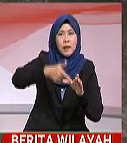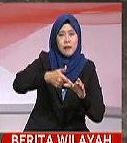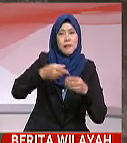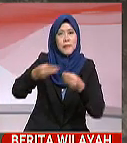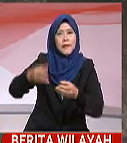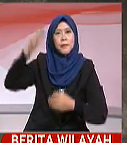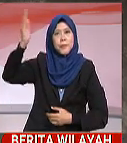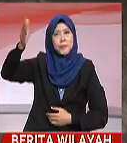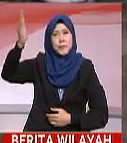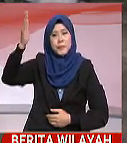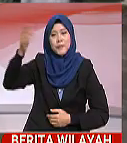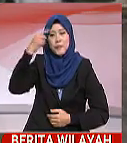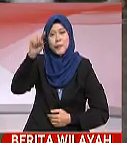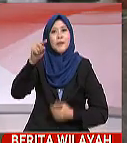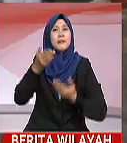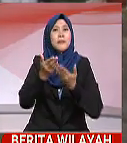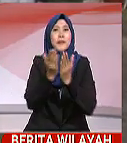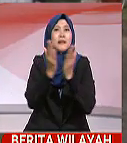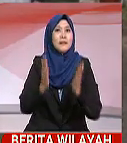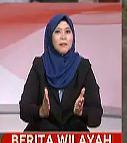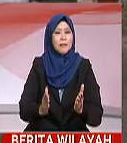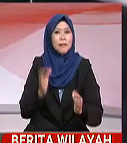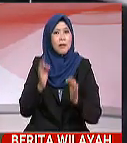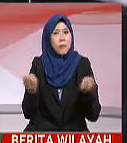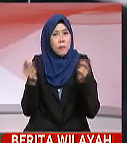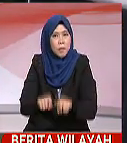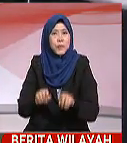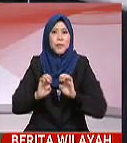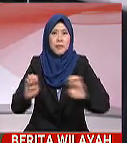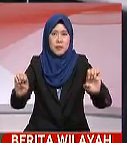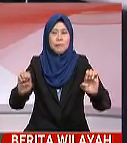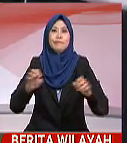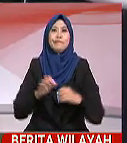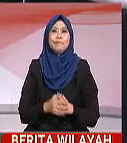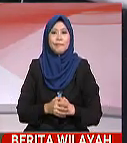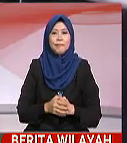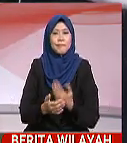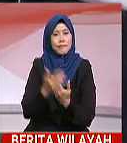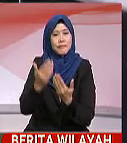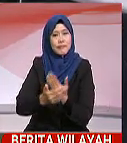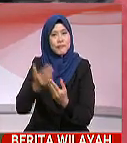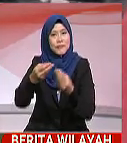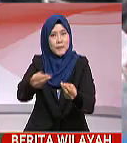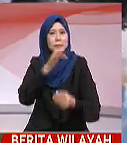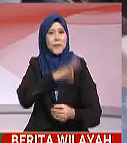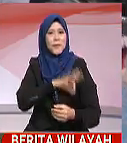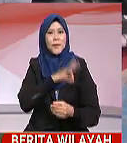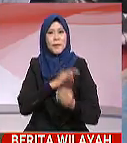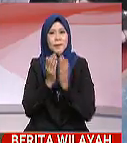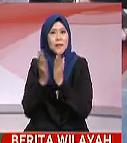taklimat keselamatan kepada pelajar-pelajar sekiranya berlaku kecemasan. Kemudahan ini juga memberi manfaat kepada